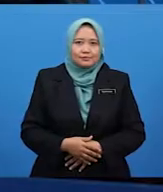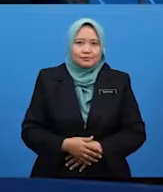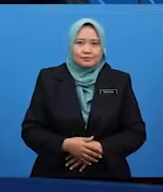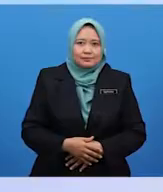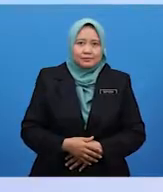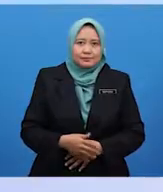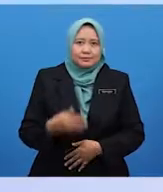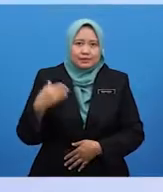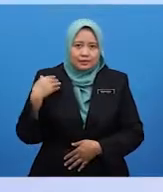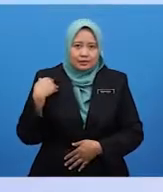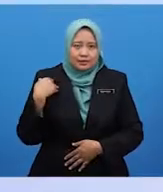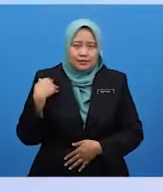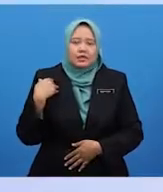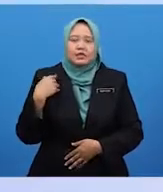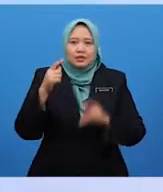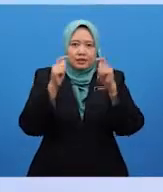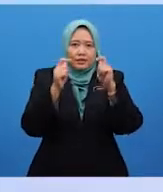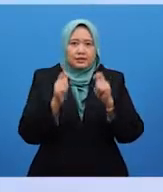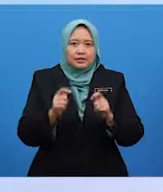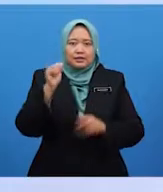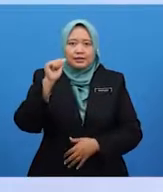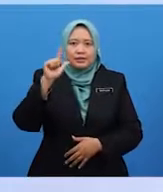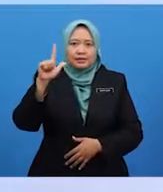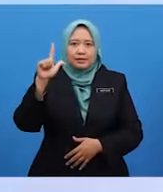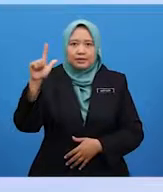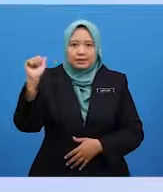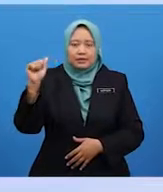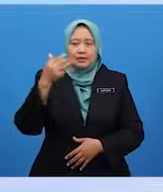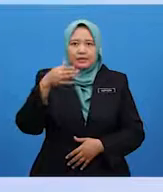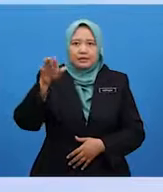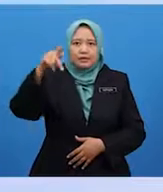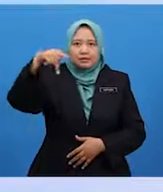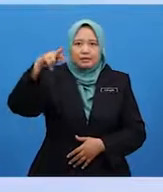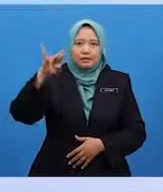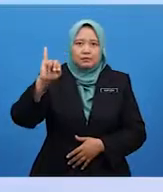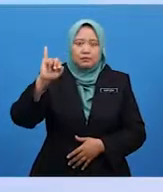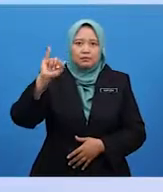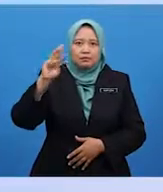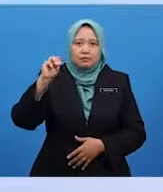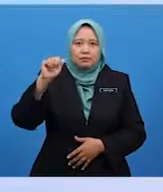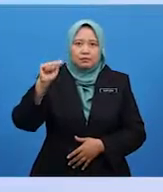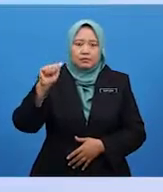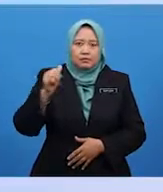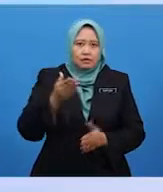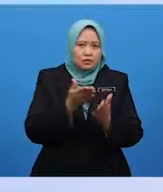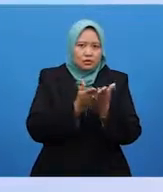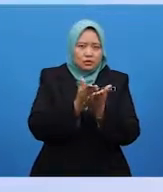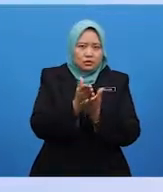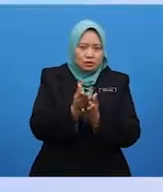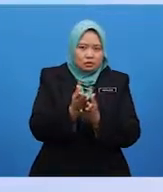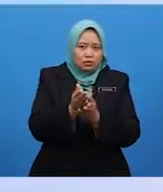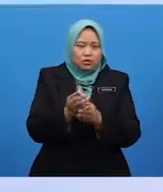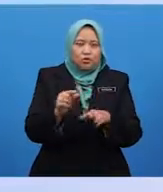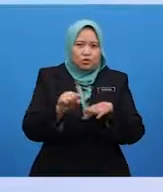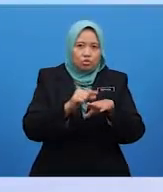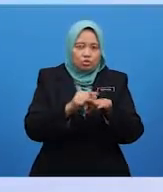cakap ke? Okey, teknik ala prima ni sebenarnya menggunakan warna terus daripada tiup tanpa mencampur. Bermaksud picit saja kita terus